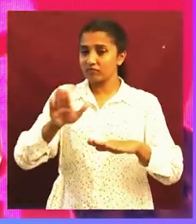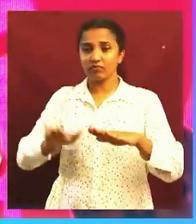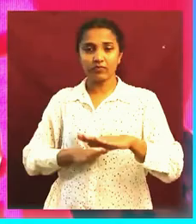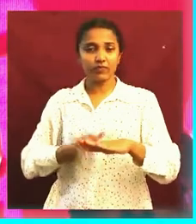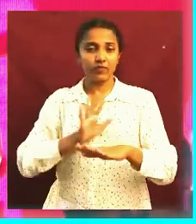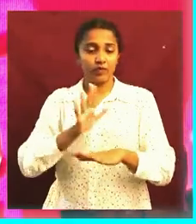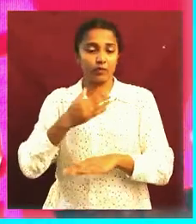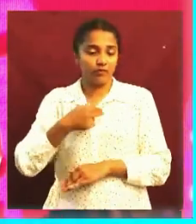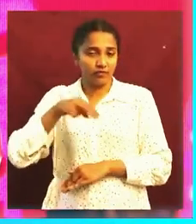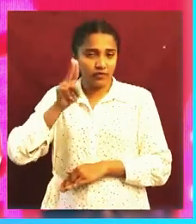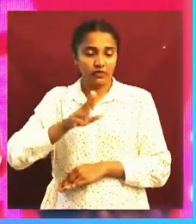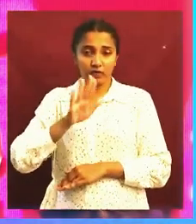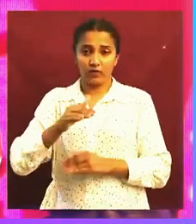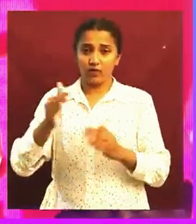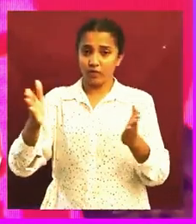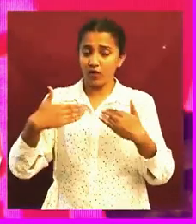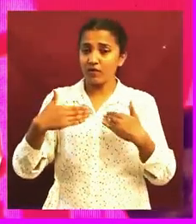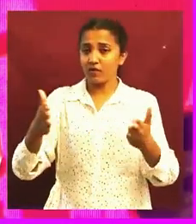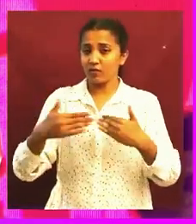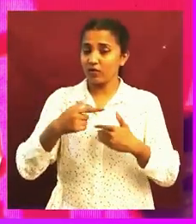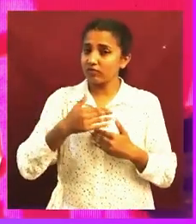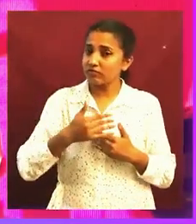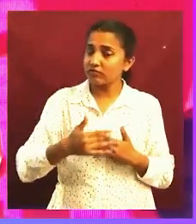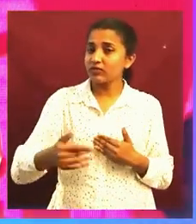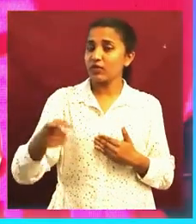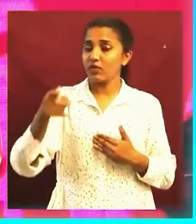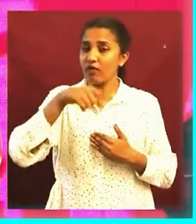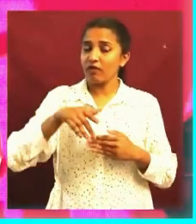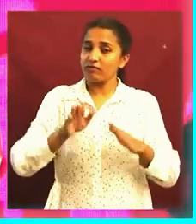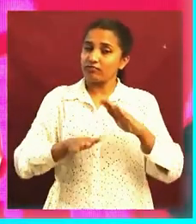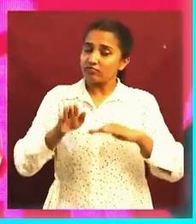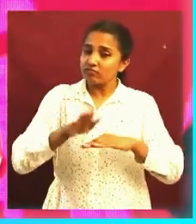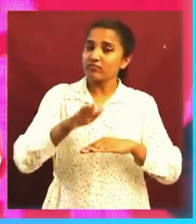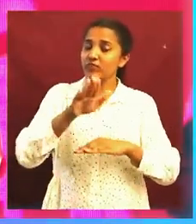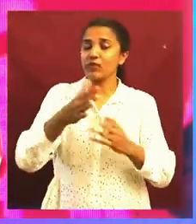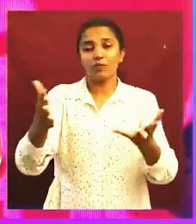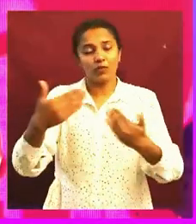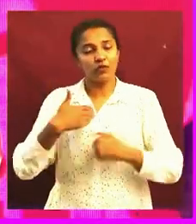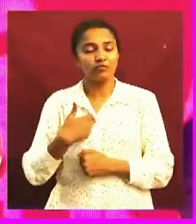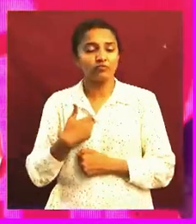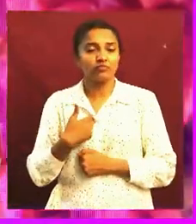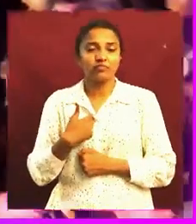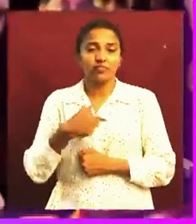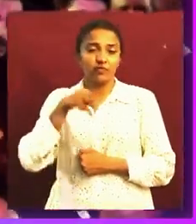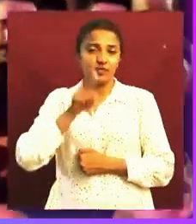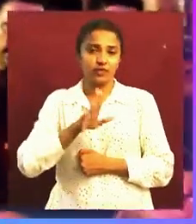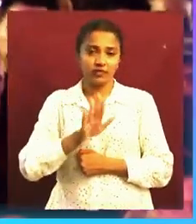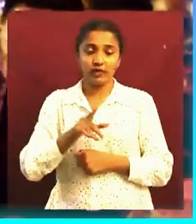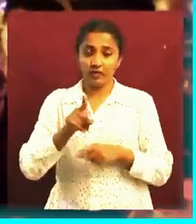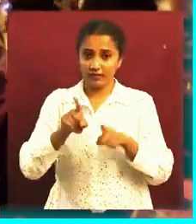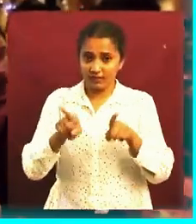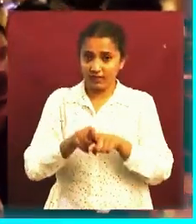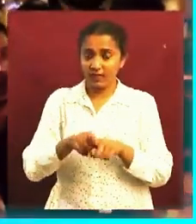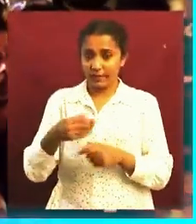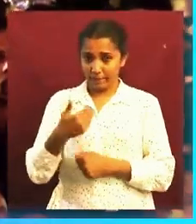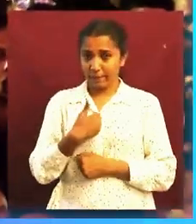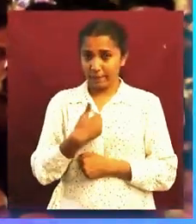අපිට විශ්වාසයක් තිබෙනවා. තව තවත් ඔබ ඔබගේ පියවර ඉදිරියට ගෙන යන බවට අපිට විශ්වාසයක් තිබෙනවා.